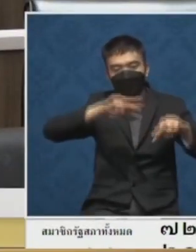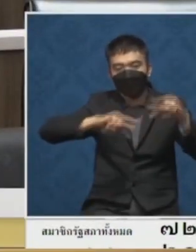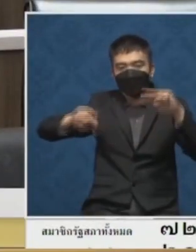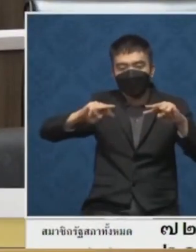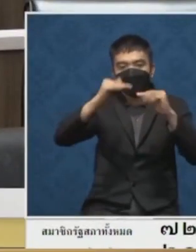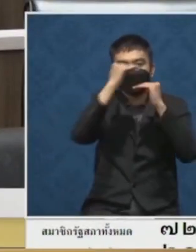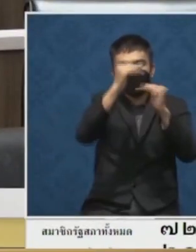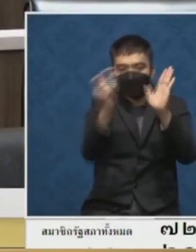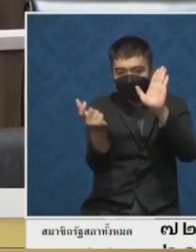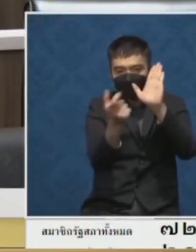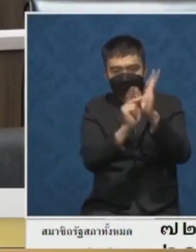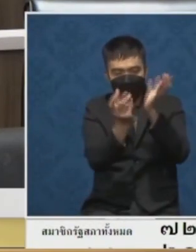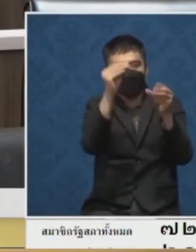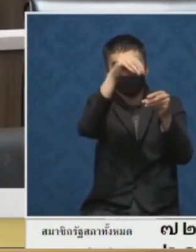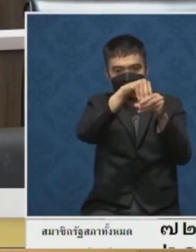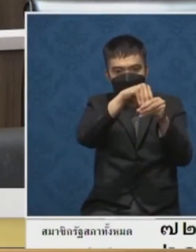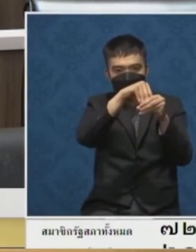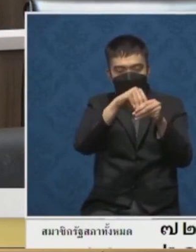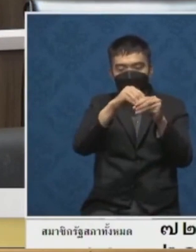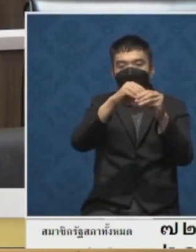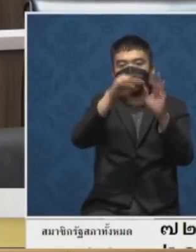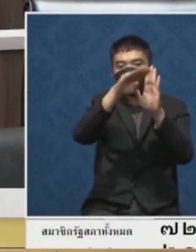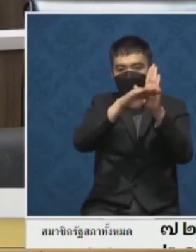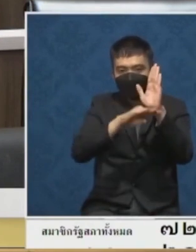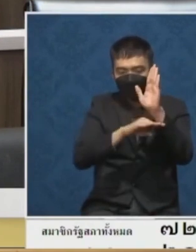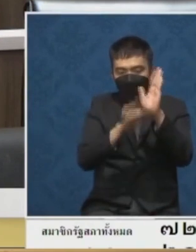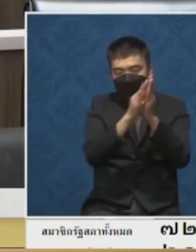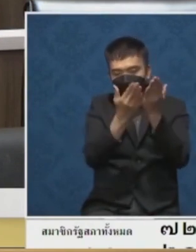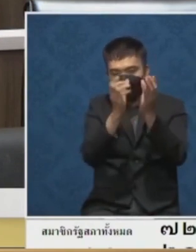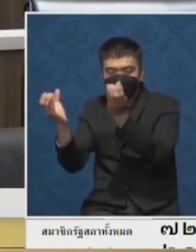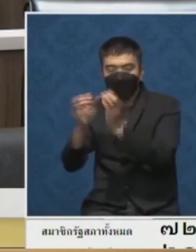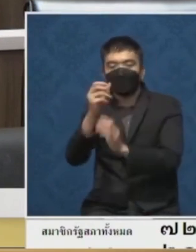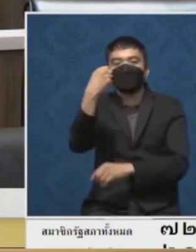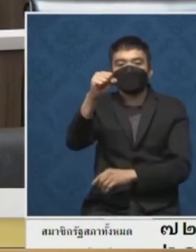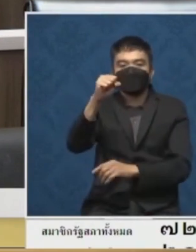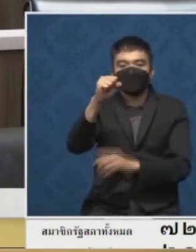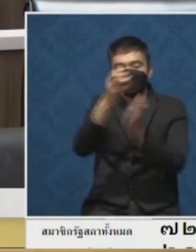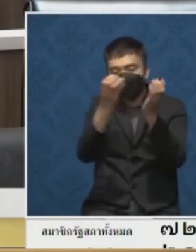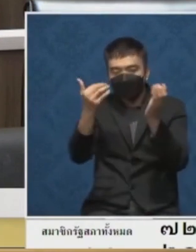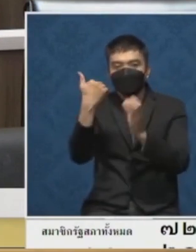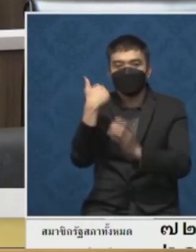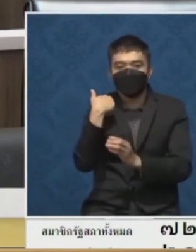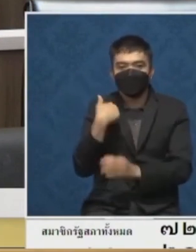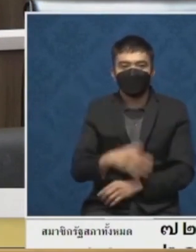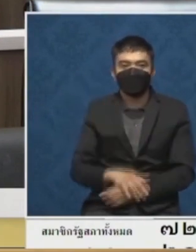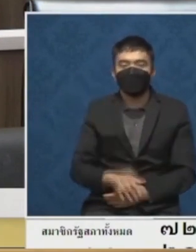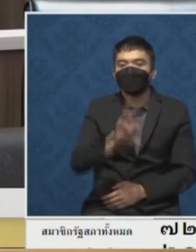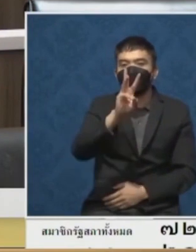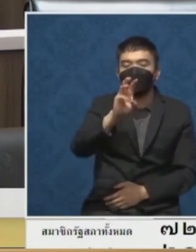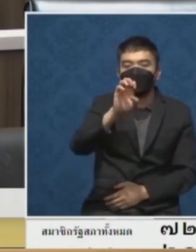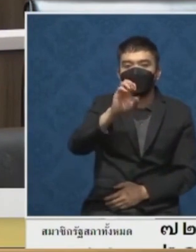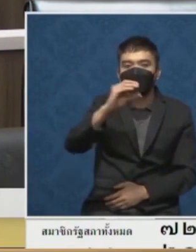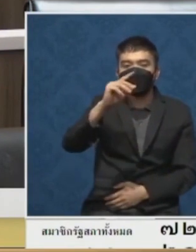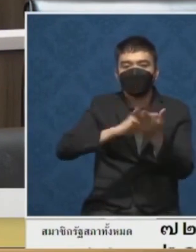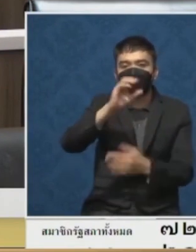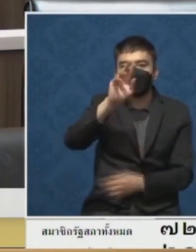ถึงประเด็นเรื่องของรกษณูลที่เขียนอำนาจในการยับยงกฎหมายหอที่เรีกว่าวีโตจากพระมหากศัแล้ได้มีการ